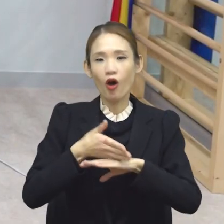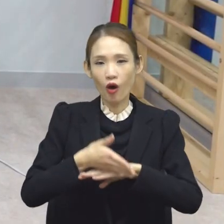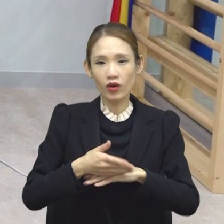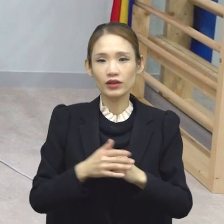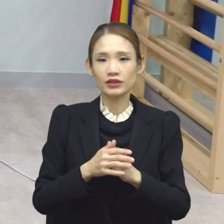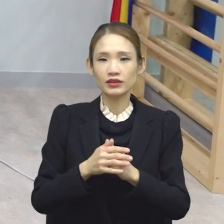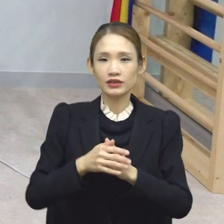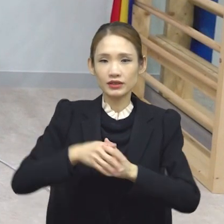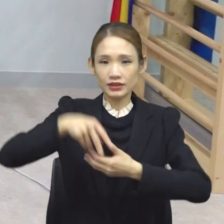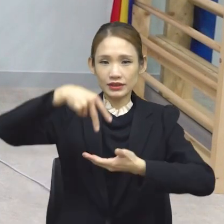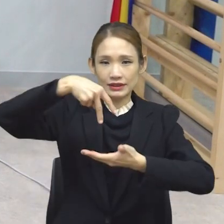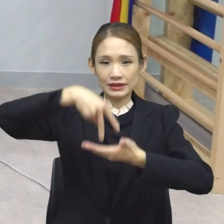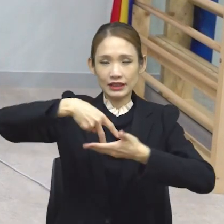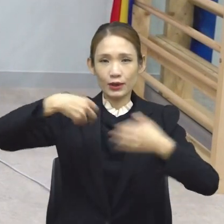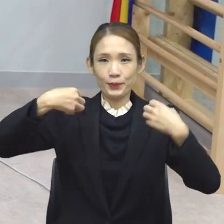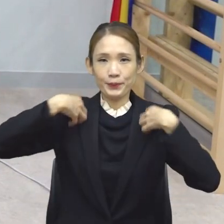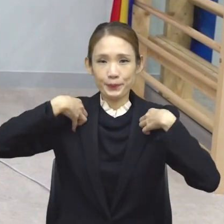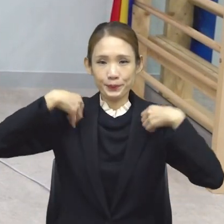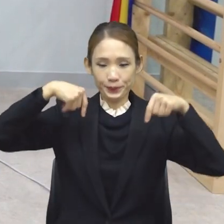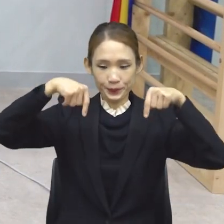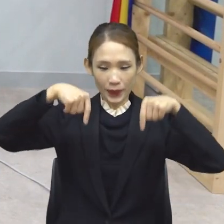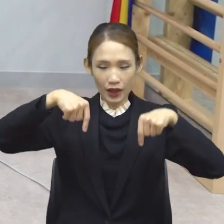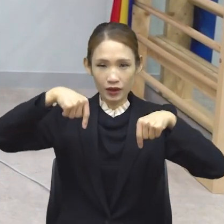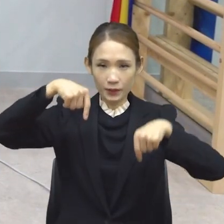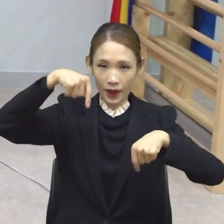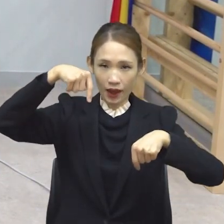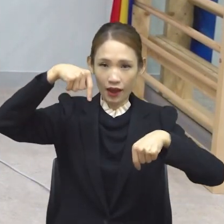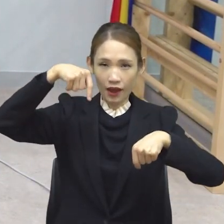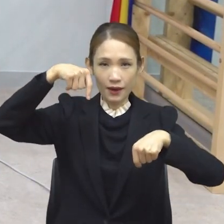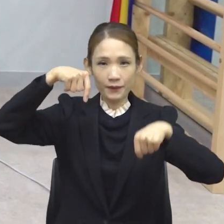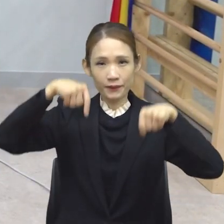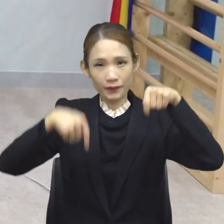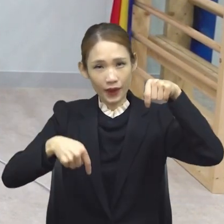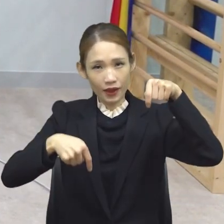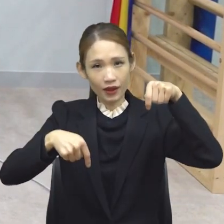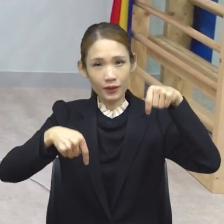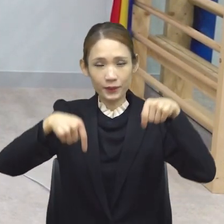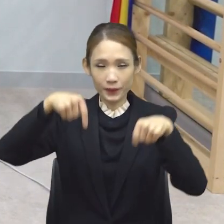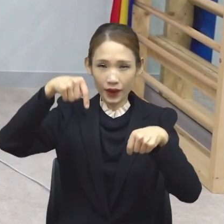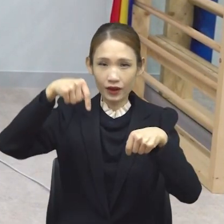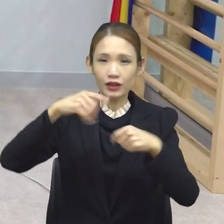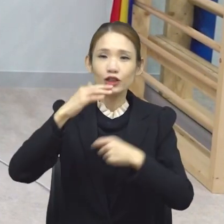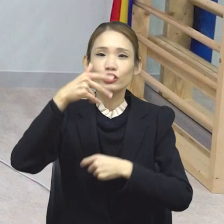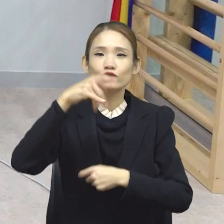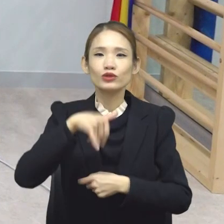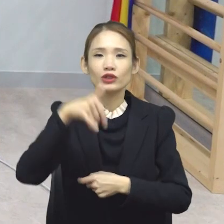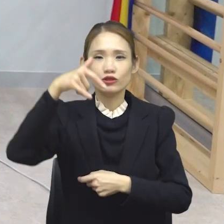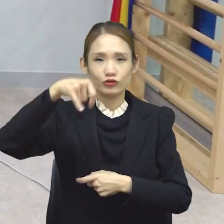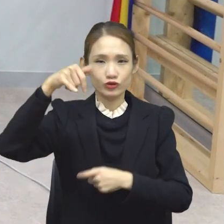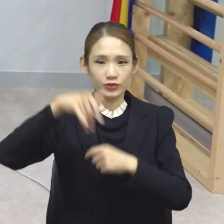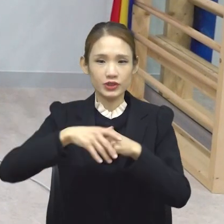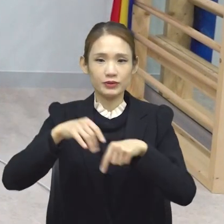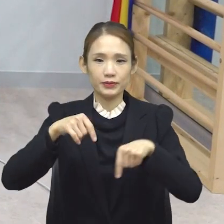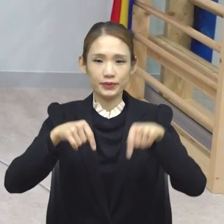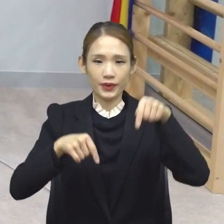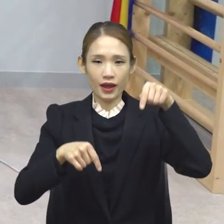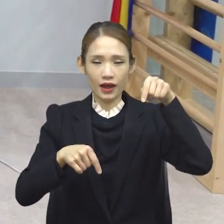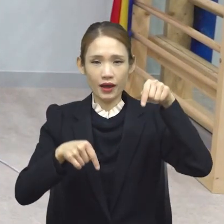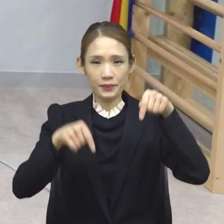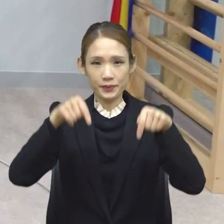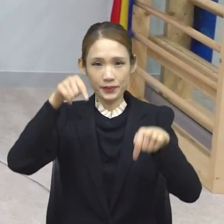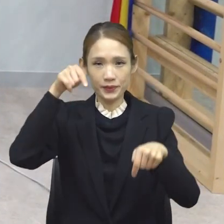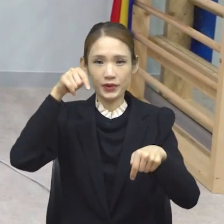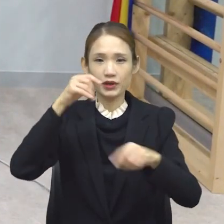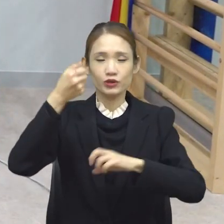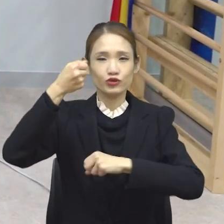천천히 이쪽으로 체중이 올 때는 네. 어떻게 네. 이쪽 뒤꿈치가 들어주고, 네. 그리고 또 이쪽으로 올